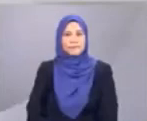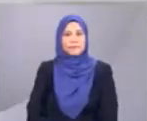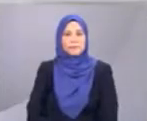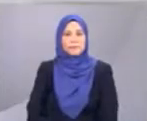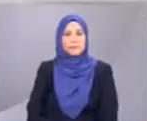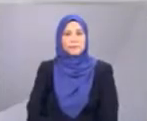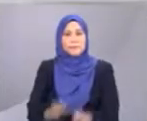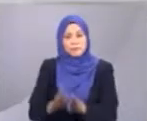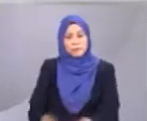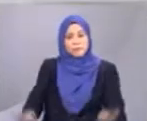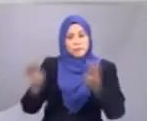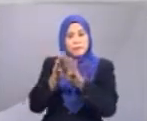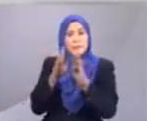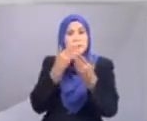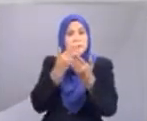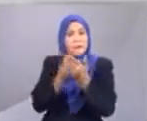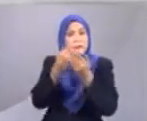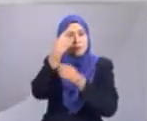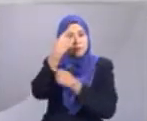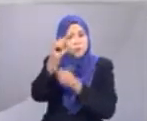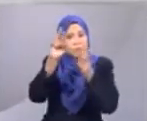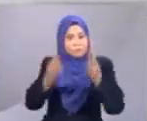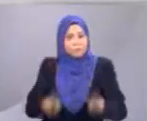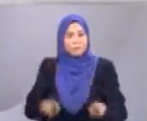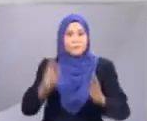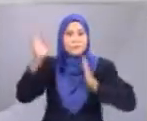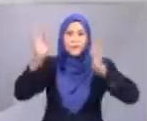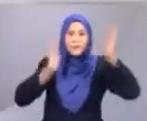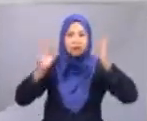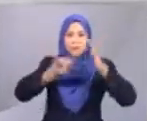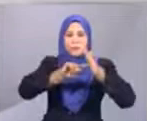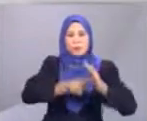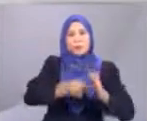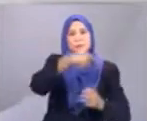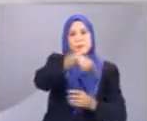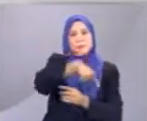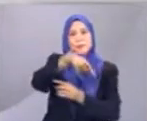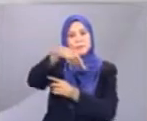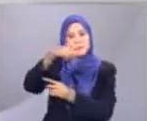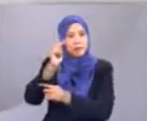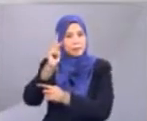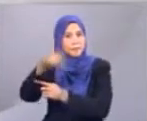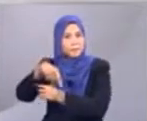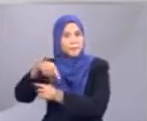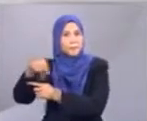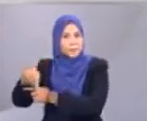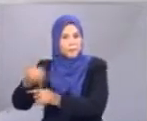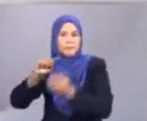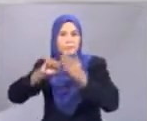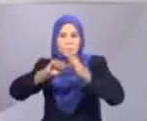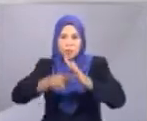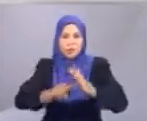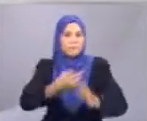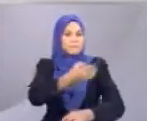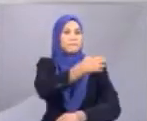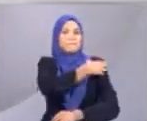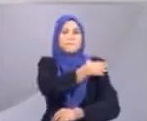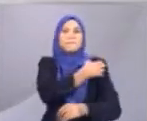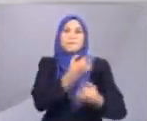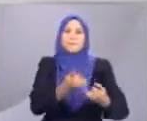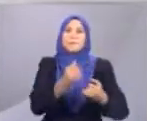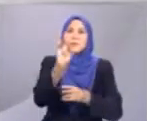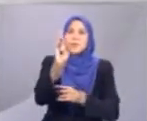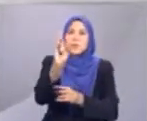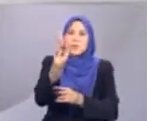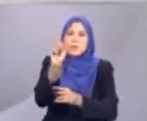Lagi berita baik buat rakyat Malaysia. Pada hari pertama, Perintah Kawalan Pergerakan Pemulihan PKPP dikuatkuasakan selepas mencatat 7